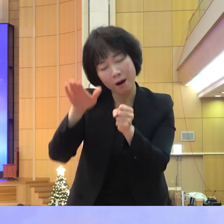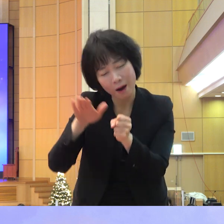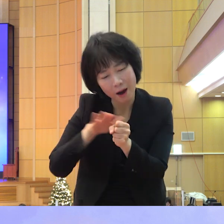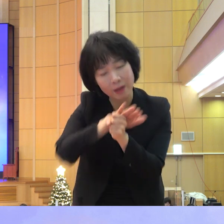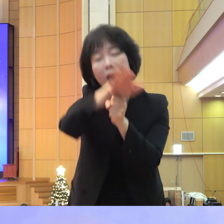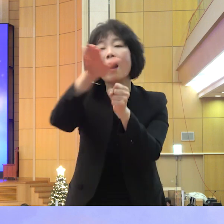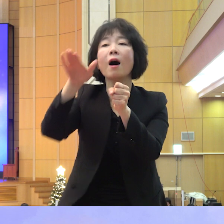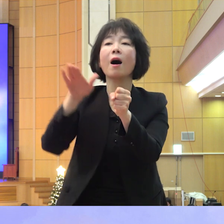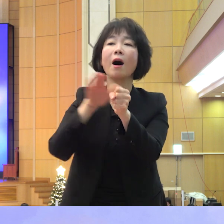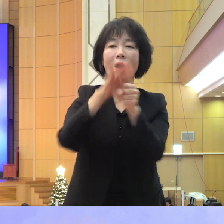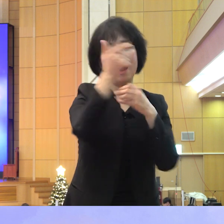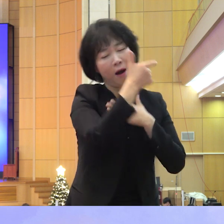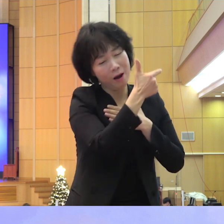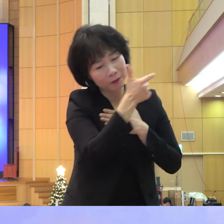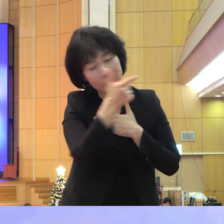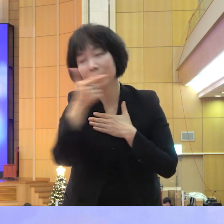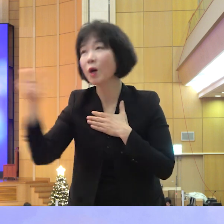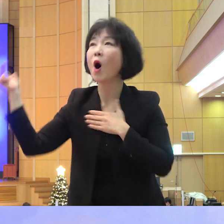사랑